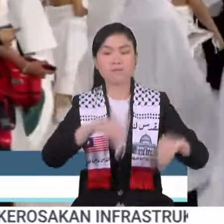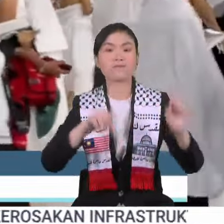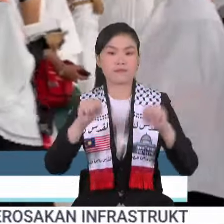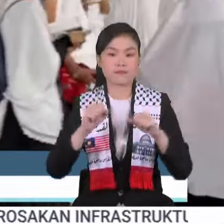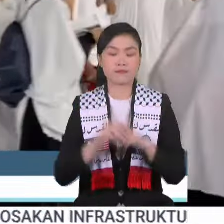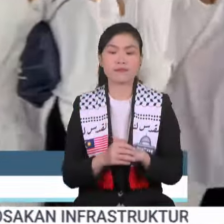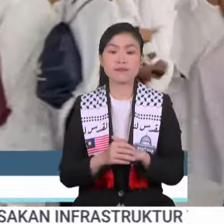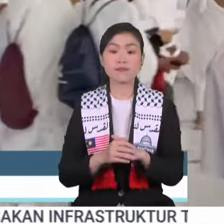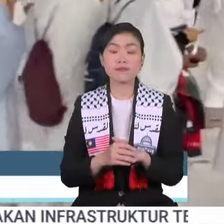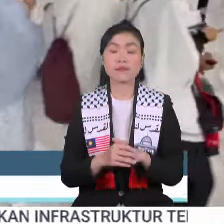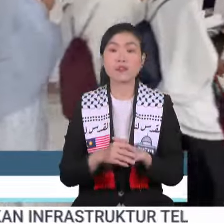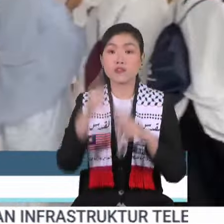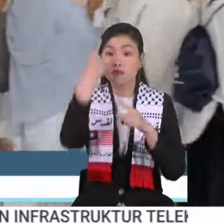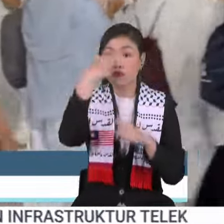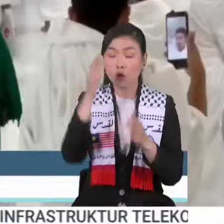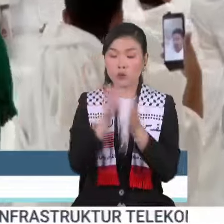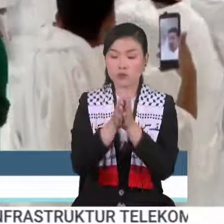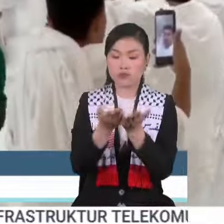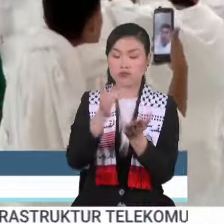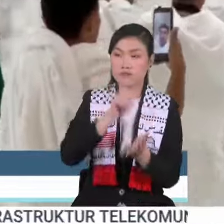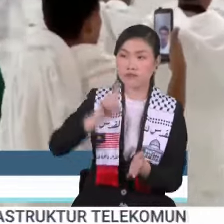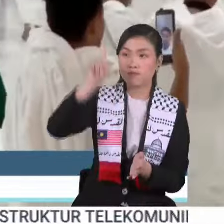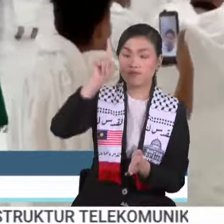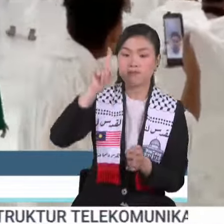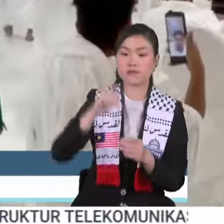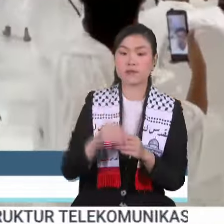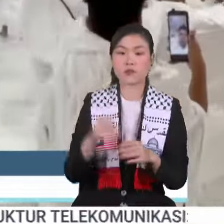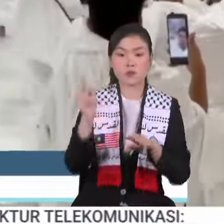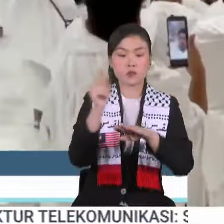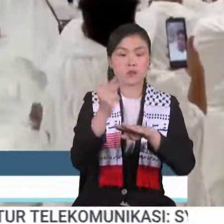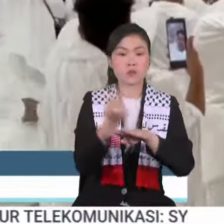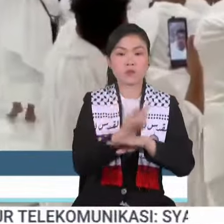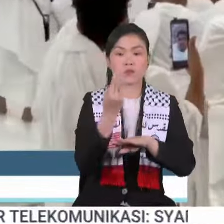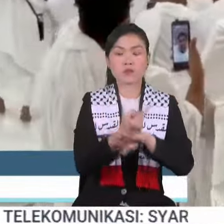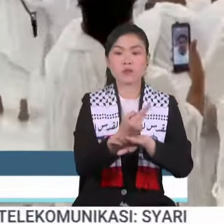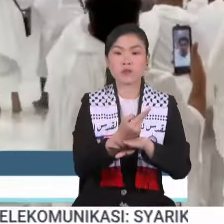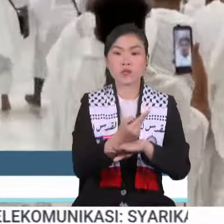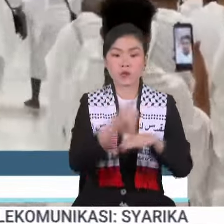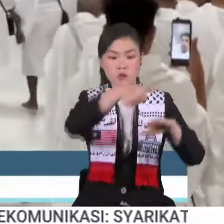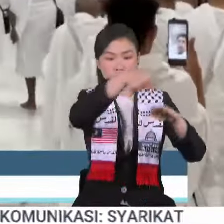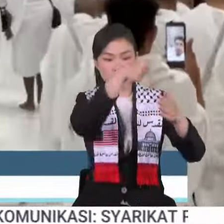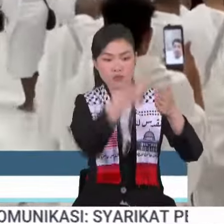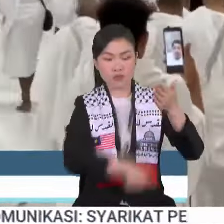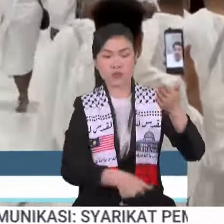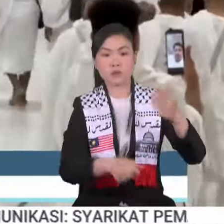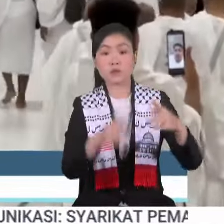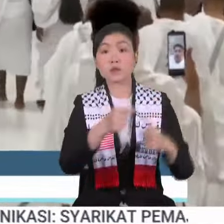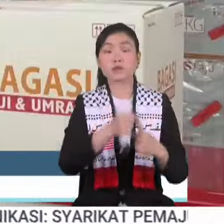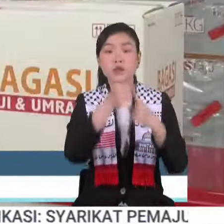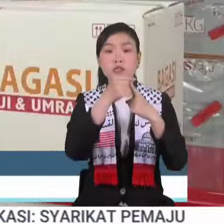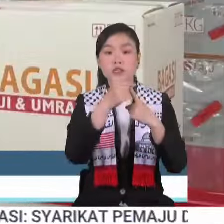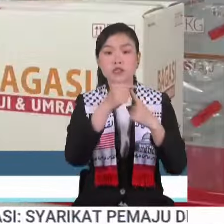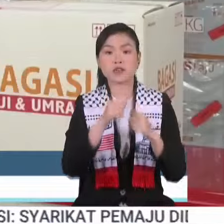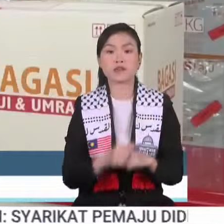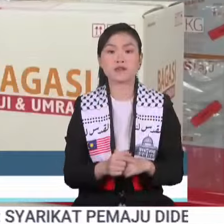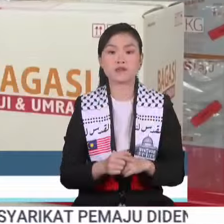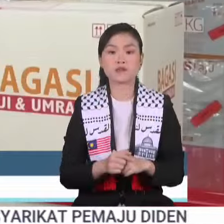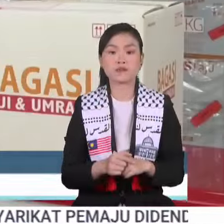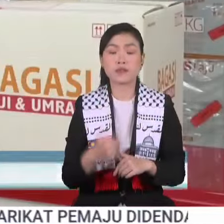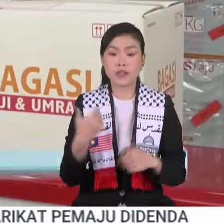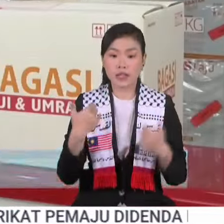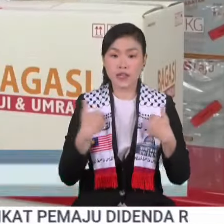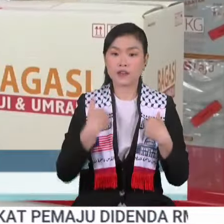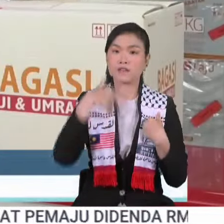pengiriman kitab suci Al-Quran pula, ia menggunakan pelekat khas bagi pengendalian khusus. Kita telah pun